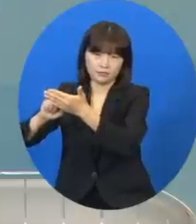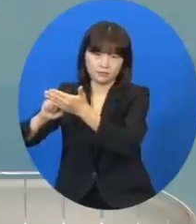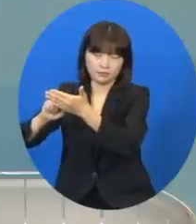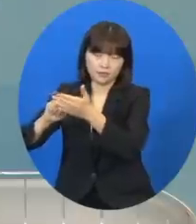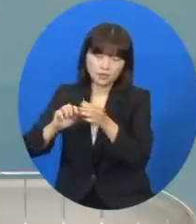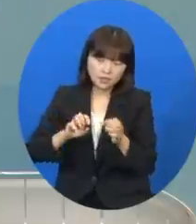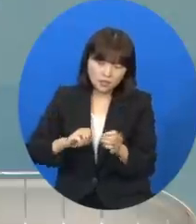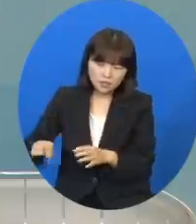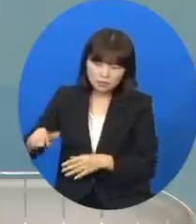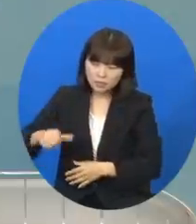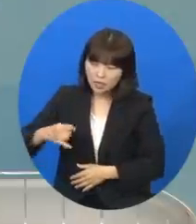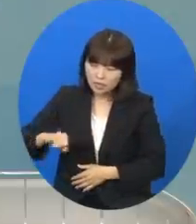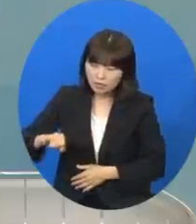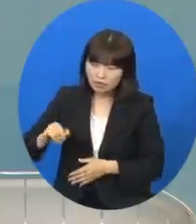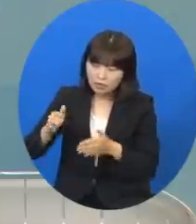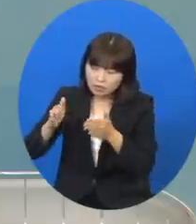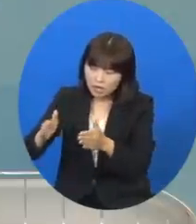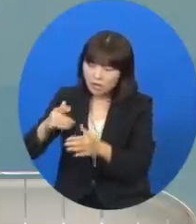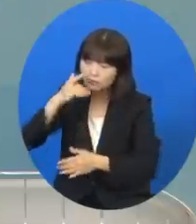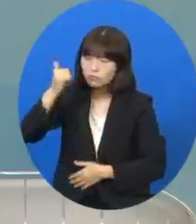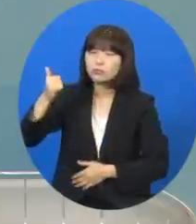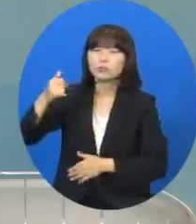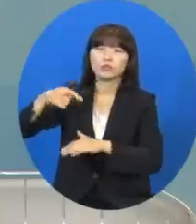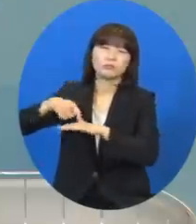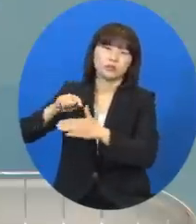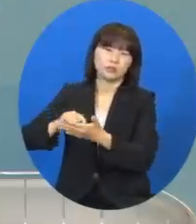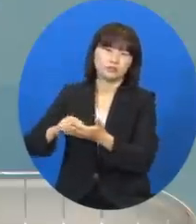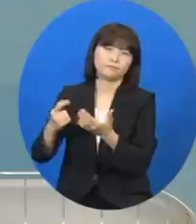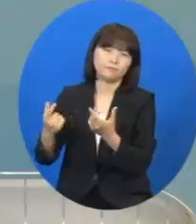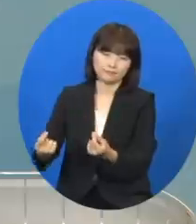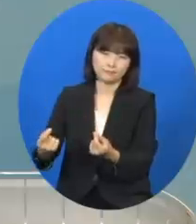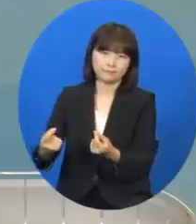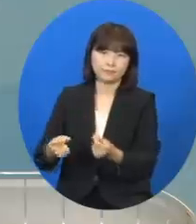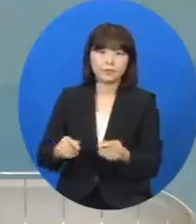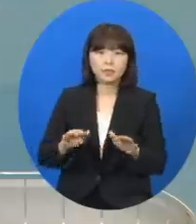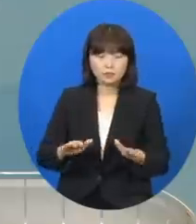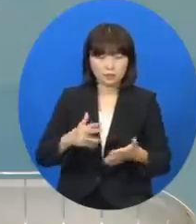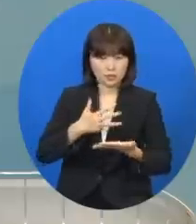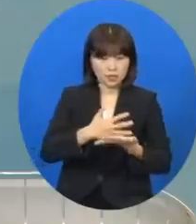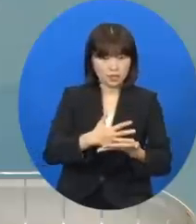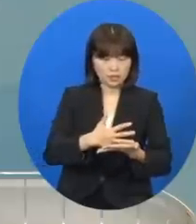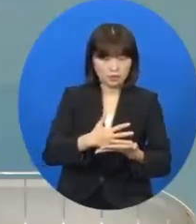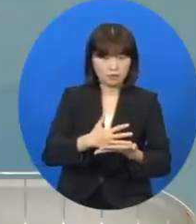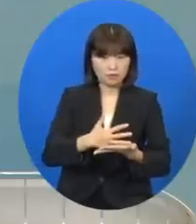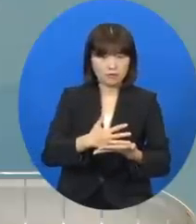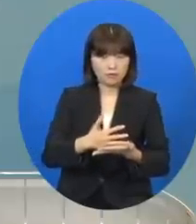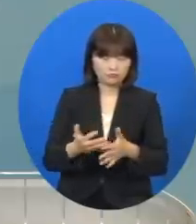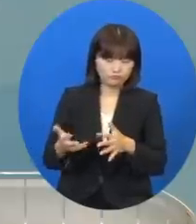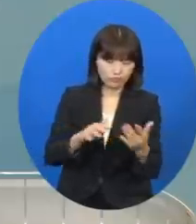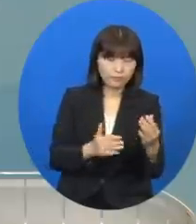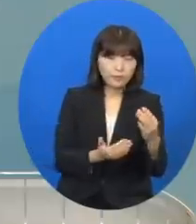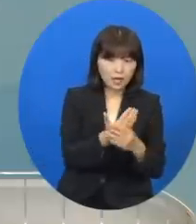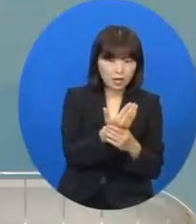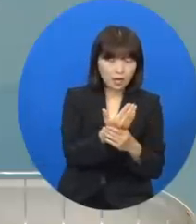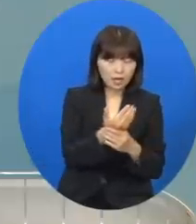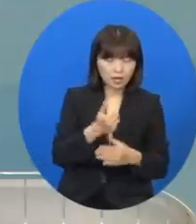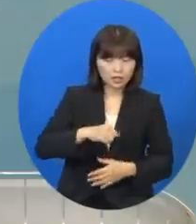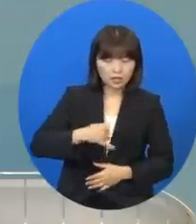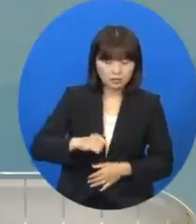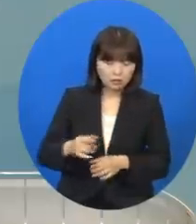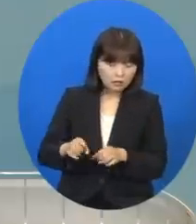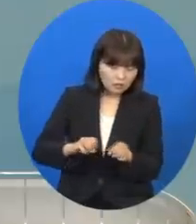잃어버린 자식을 향한 부모 마음이에요. 이번에 이태원 참사에 자식 잃은 부모의 그 애절한